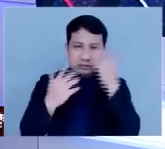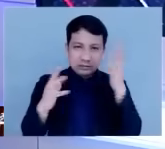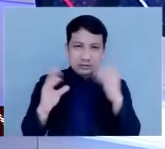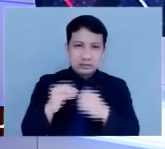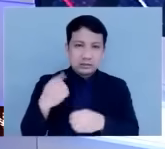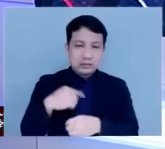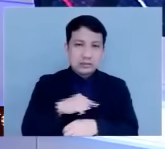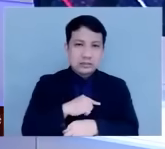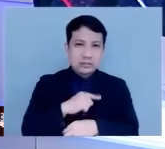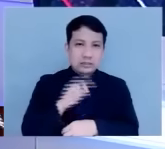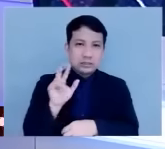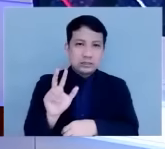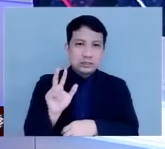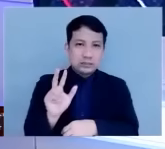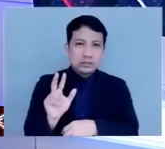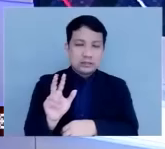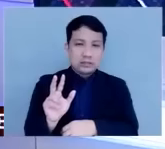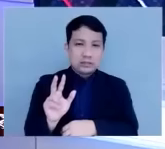Nasa